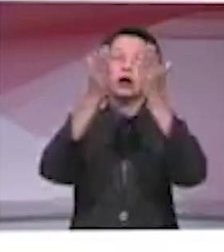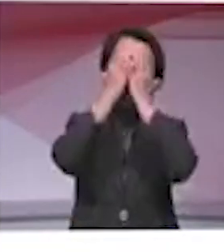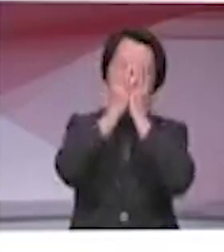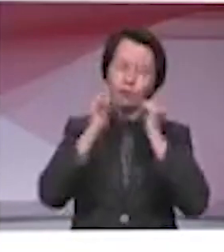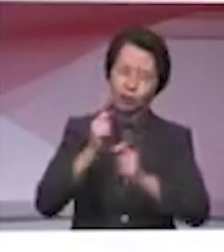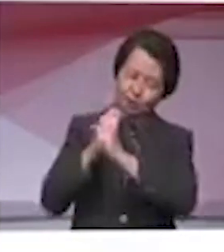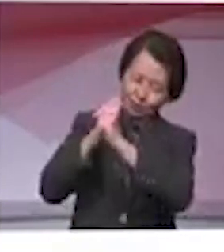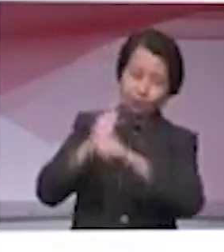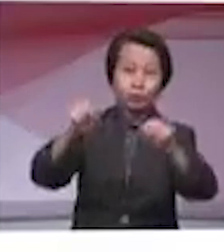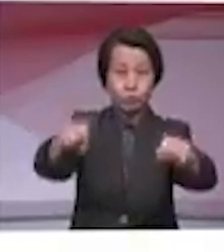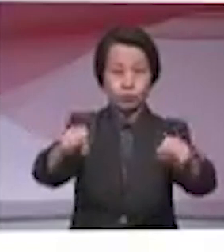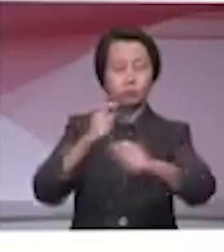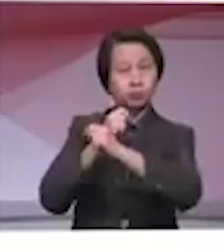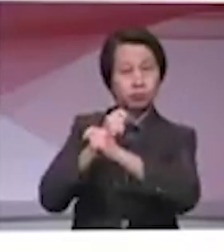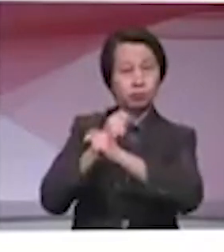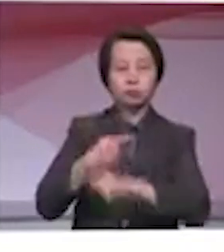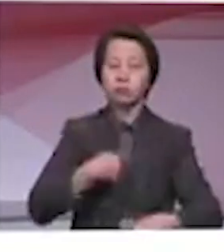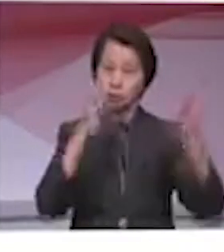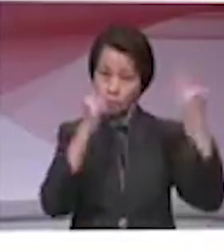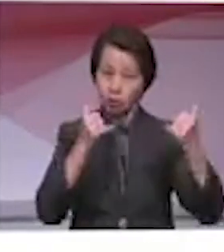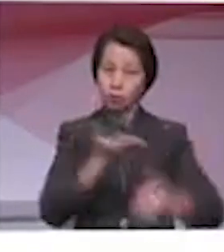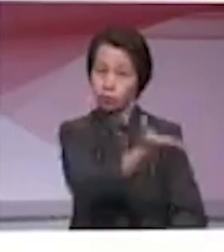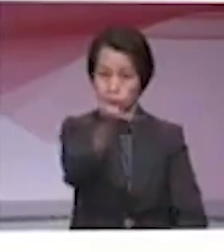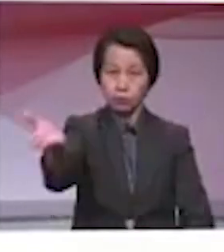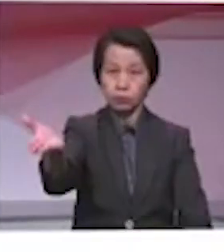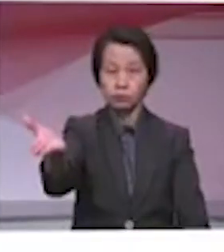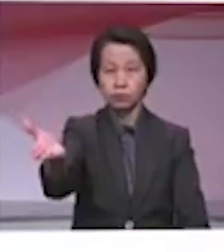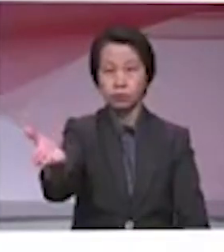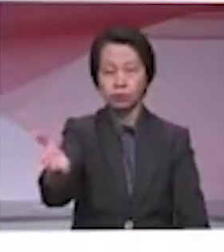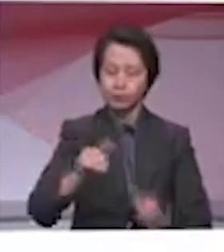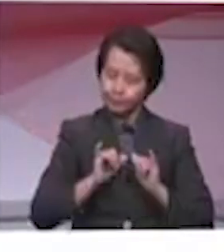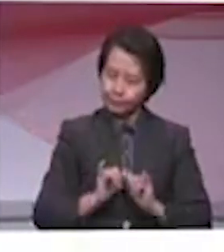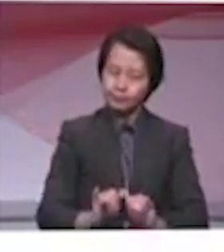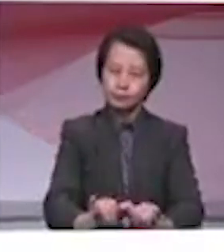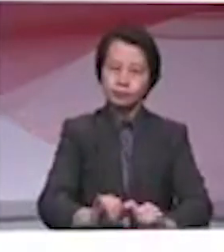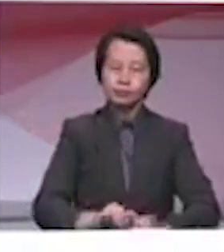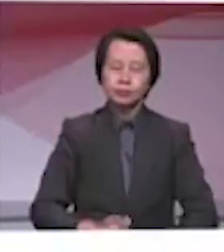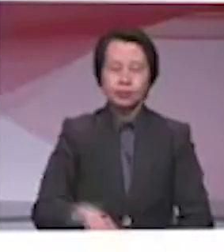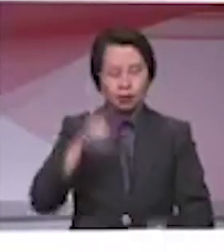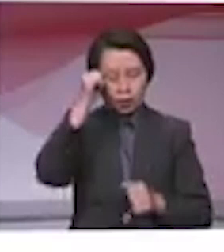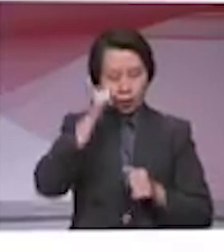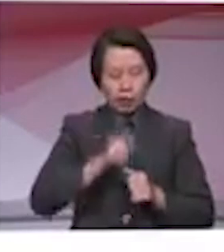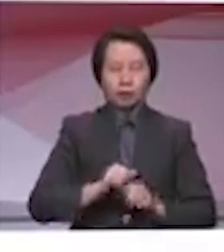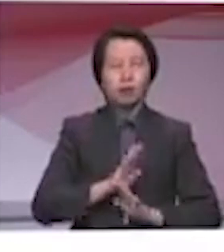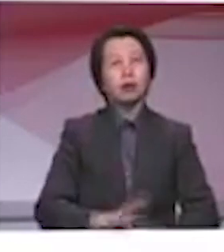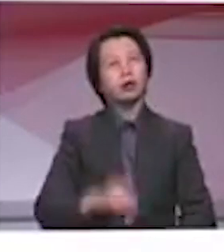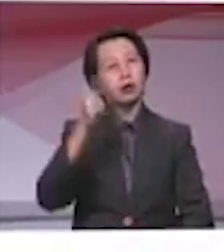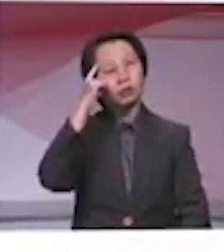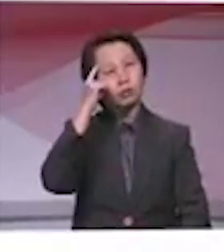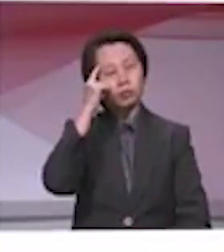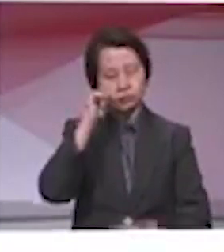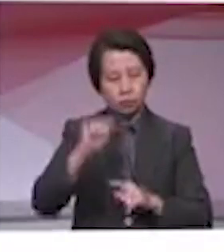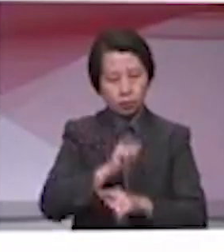dapat bertahan. Dan saya berharap saudara-saudari kekal istiqamah dalam